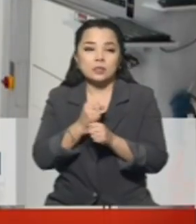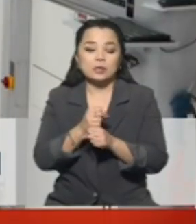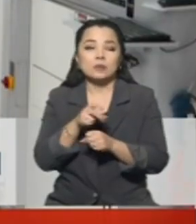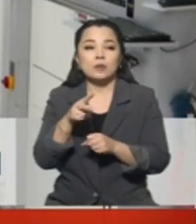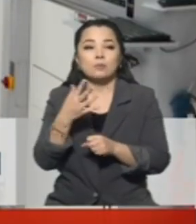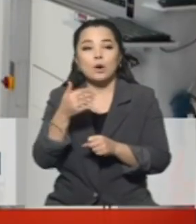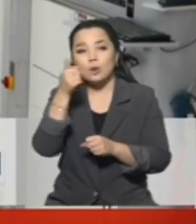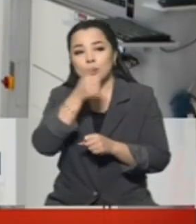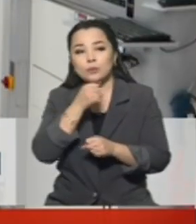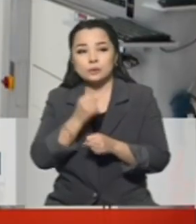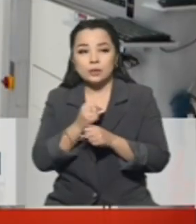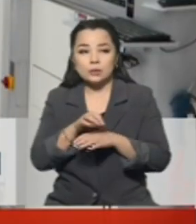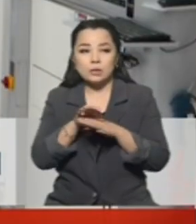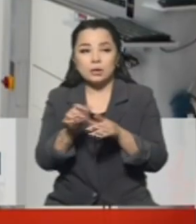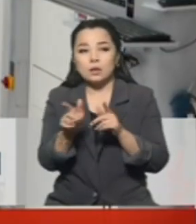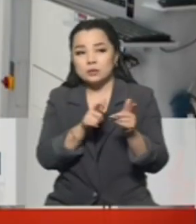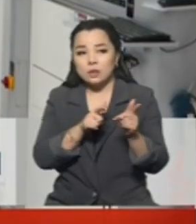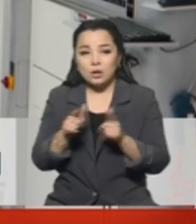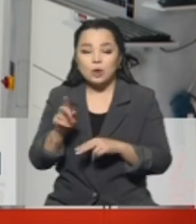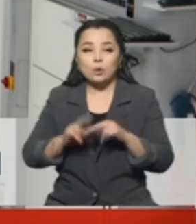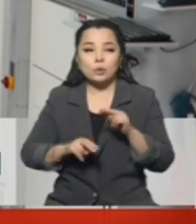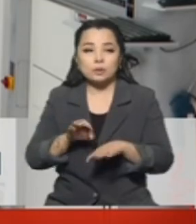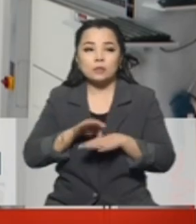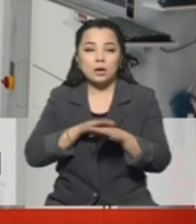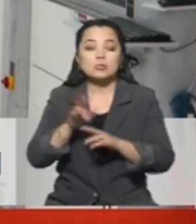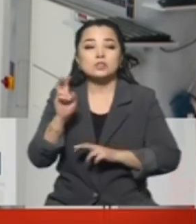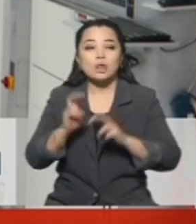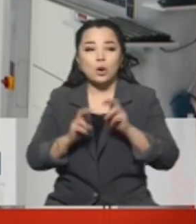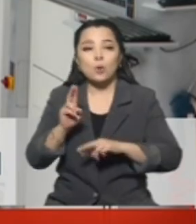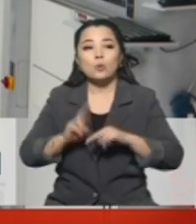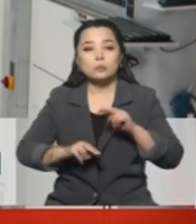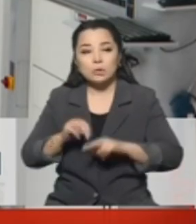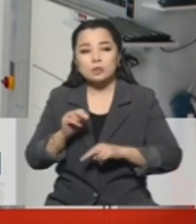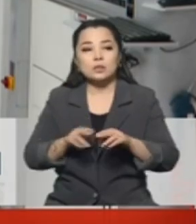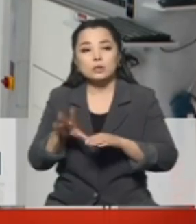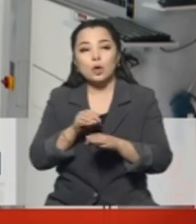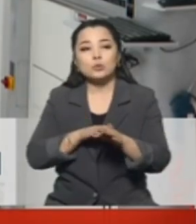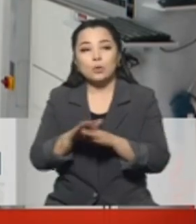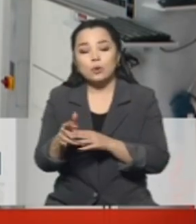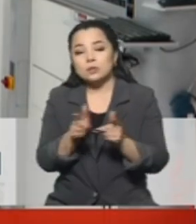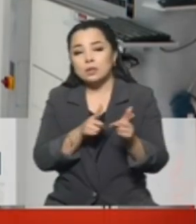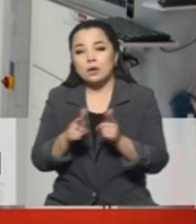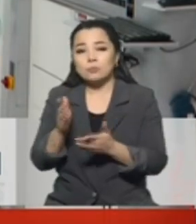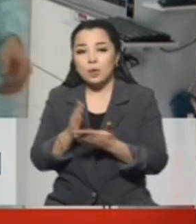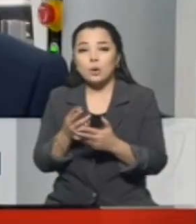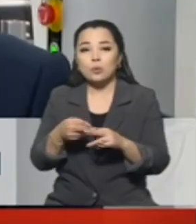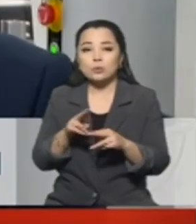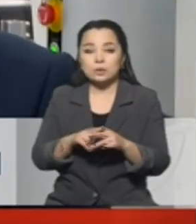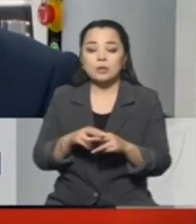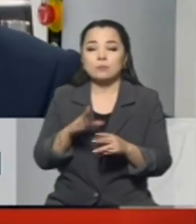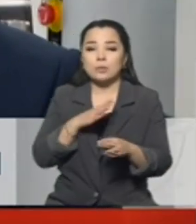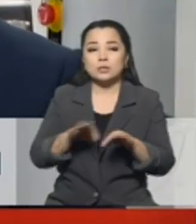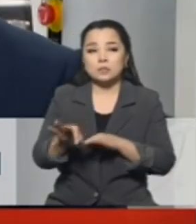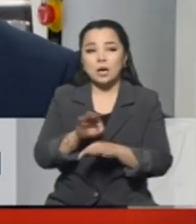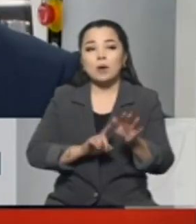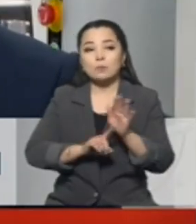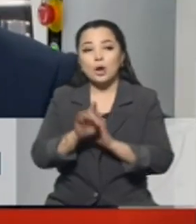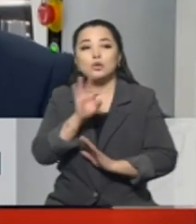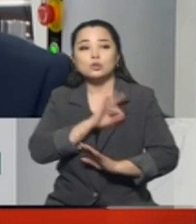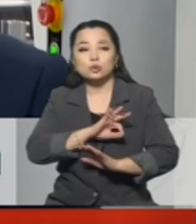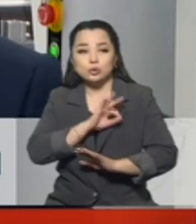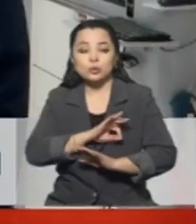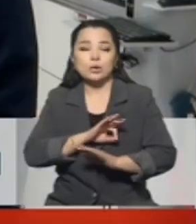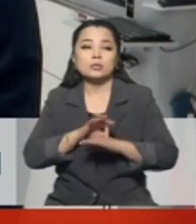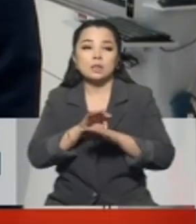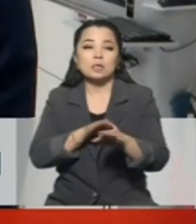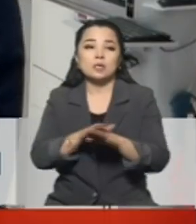году. Компания 2005 жылы құрылған. Зауытта өндірістің толық циклы жолға қойылған. Сол басын сызудан бастап, тұтынушыға